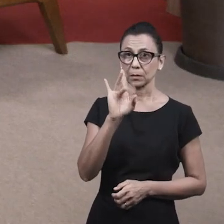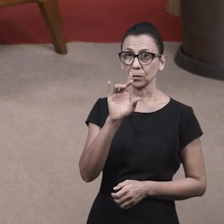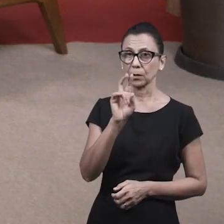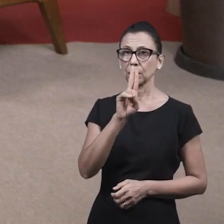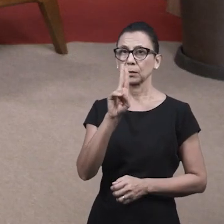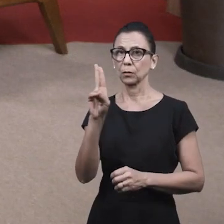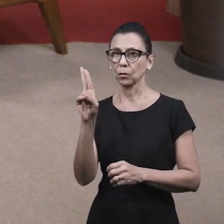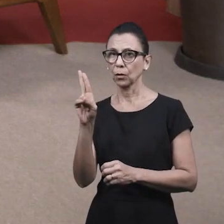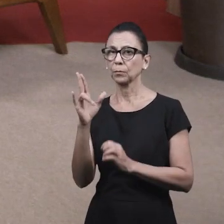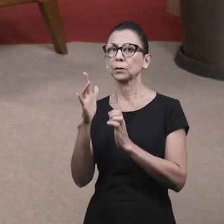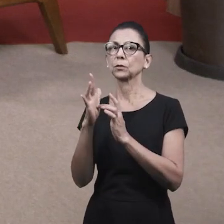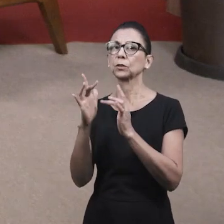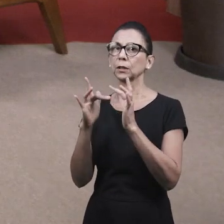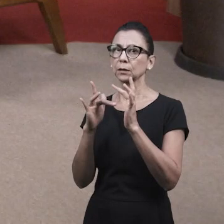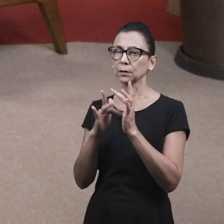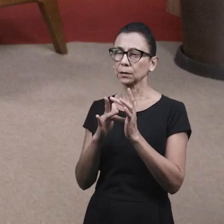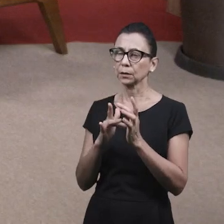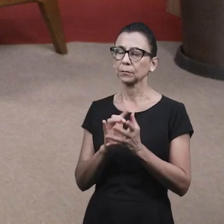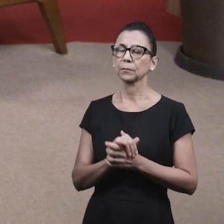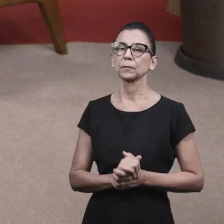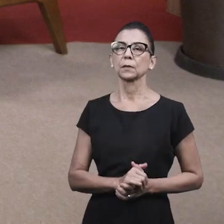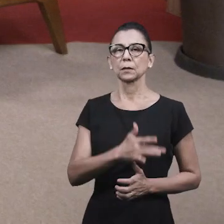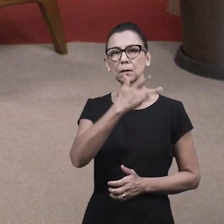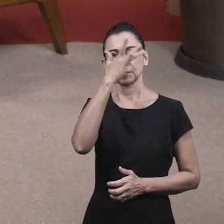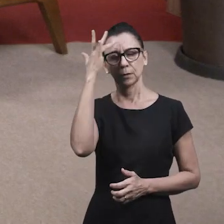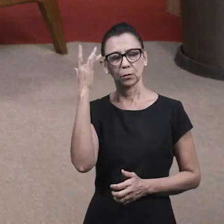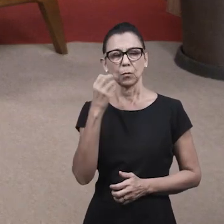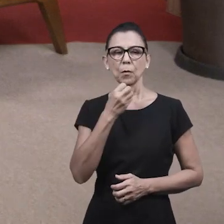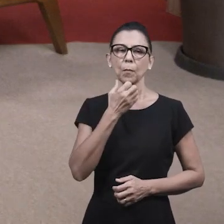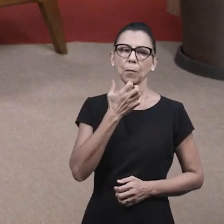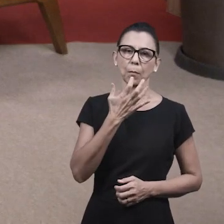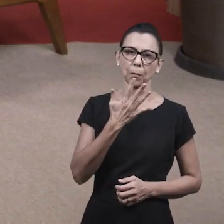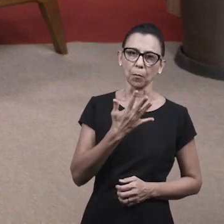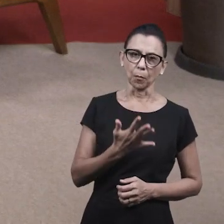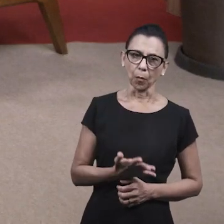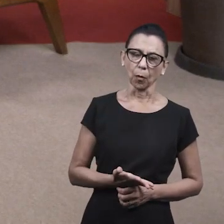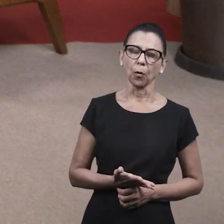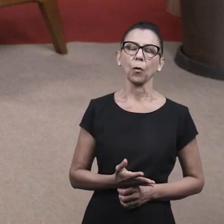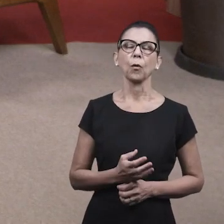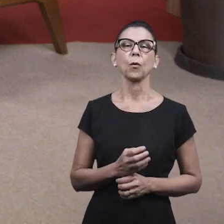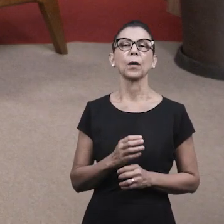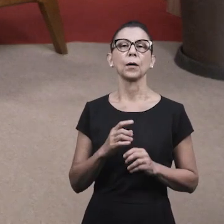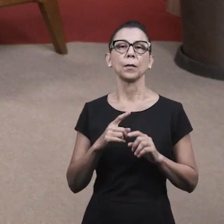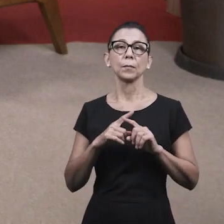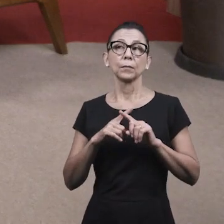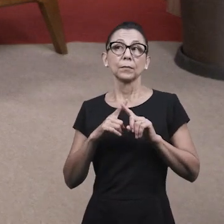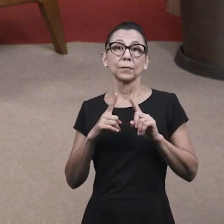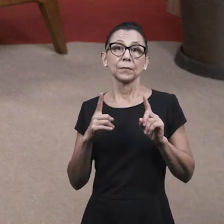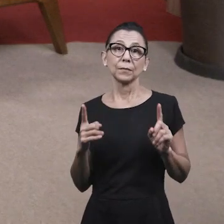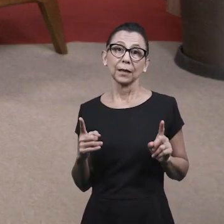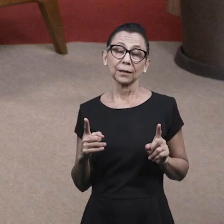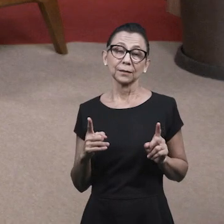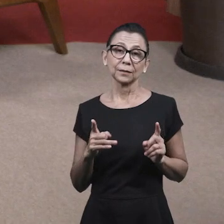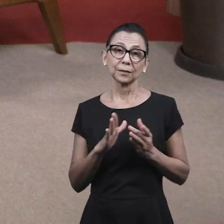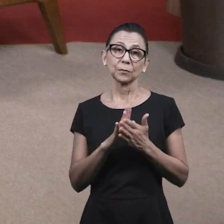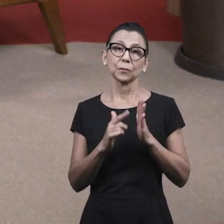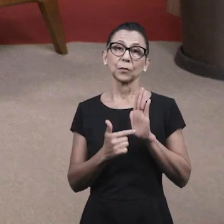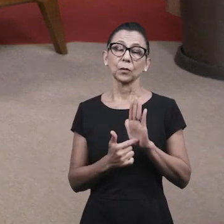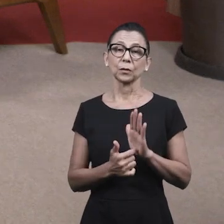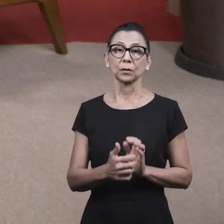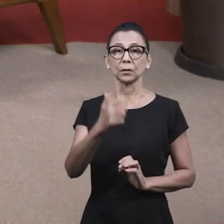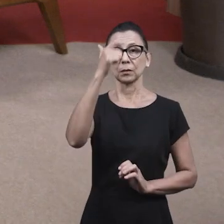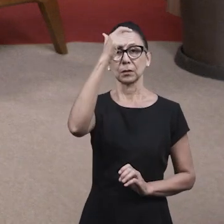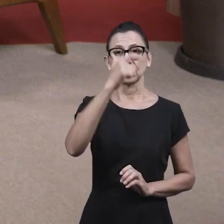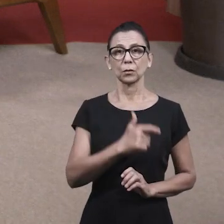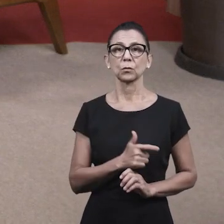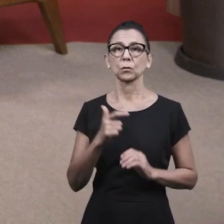Jésus. Le plus bonne que la personne soit, plus bonne intentionnée qu'elle soit, la parole de Dieu est claire. Je suis le